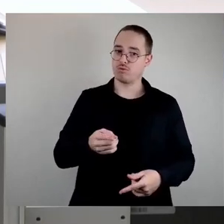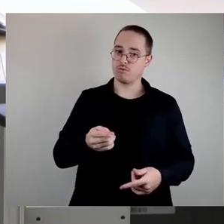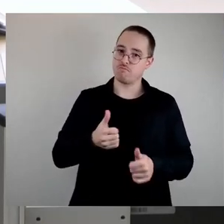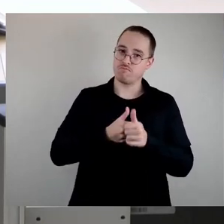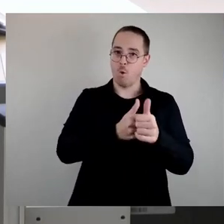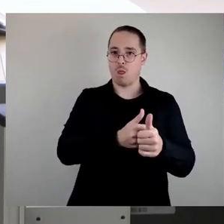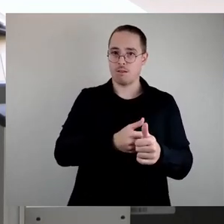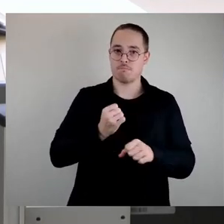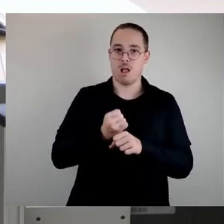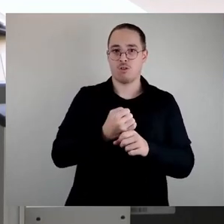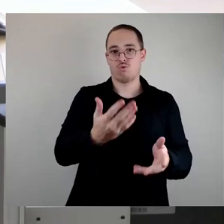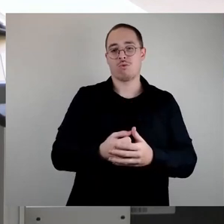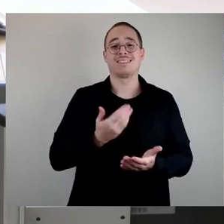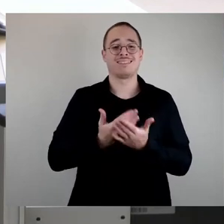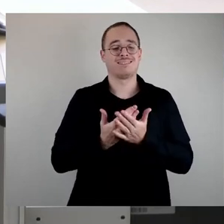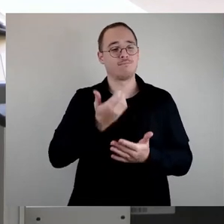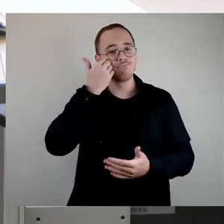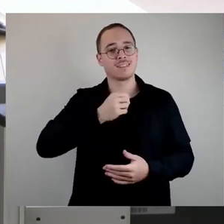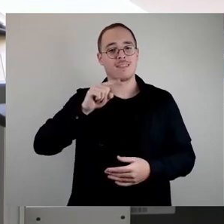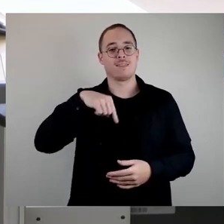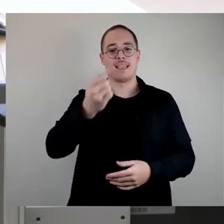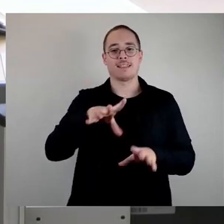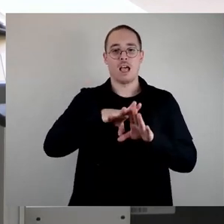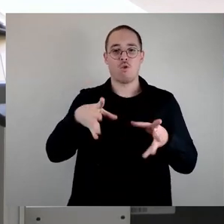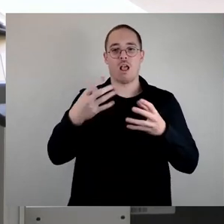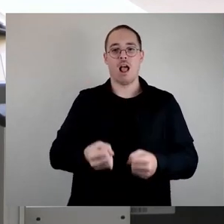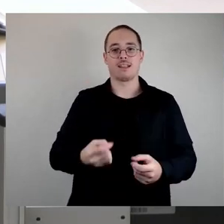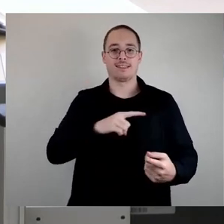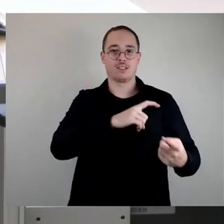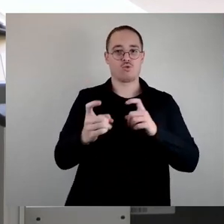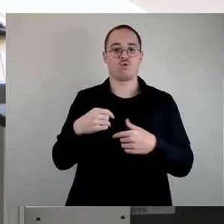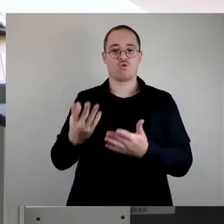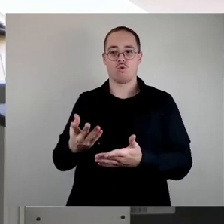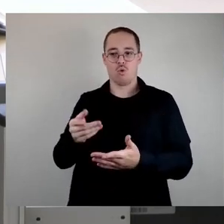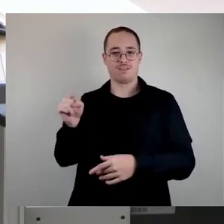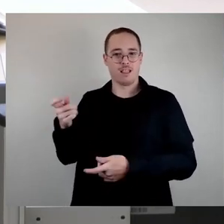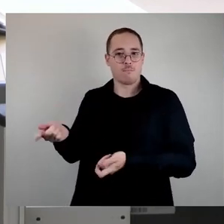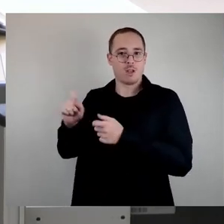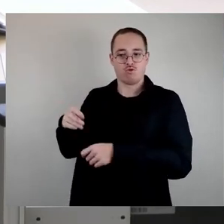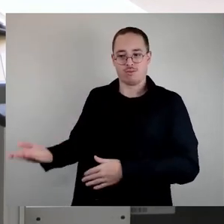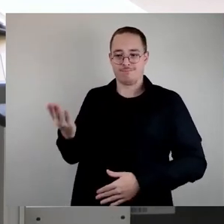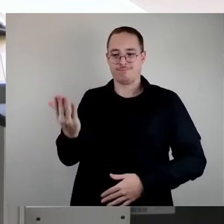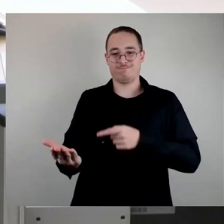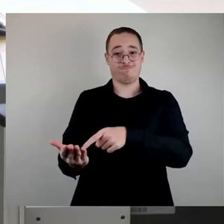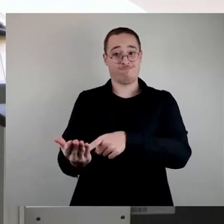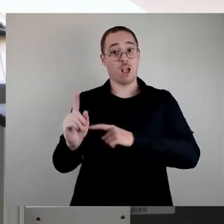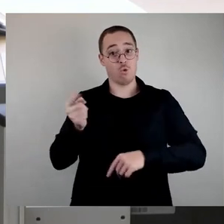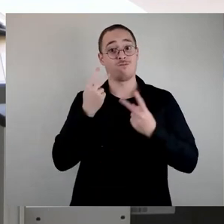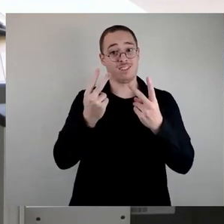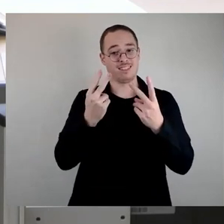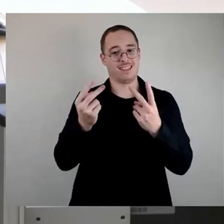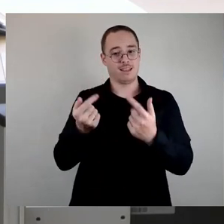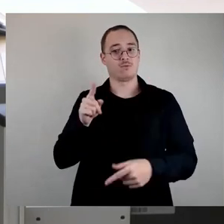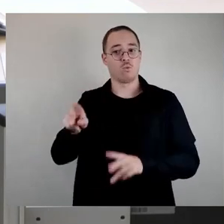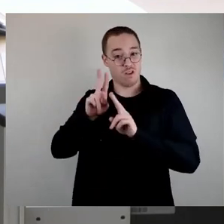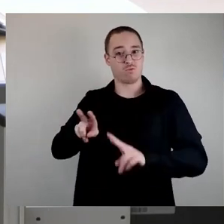darum, dass bei der nächsten Haushaltsdiskussion dieser Beschluss auf der Seite liegt und mit berücksichtigt wird beim Budget dann